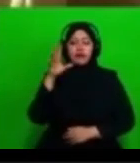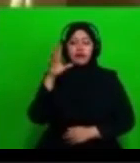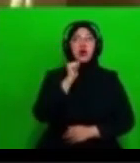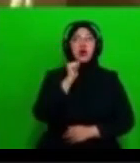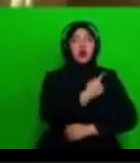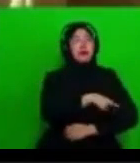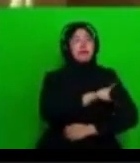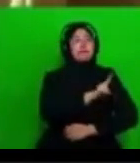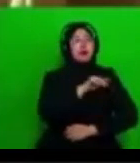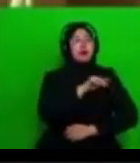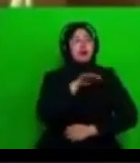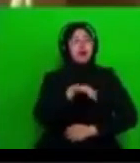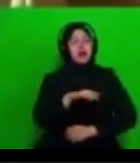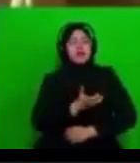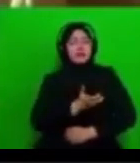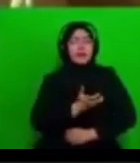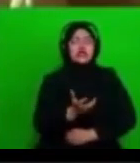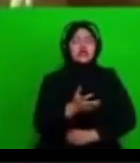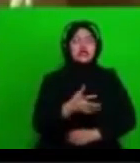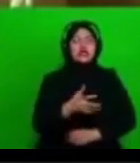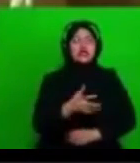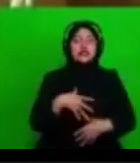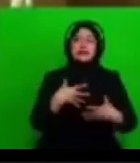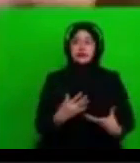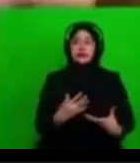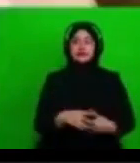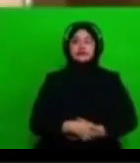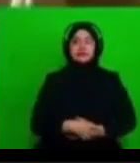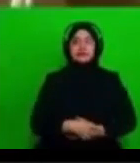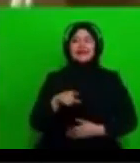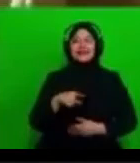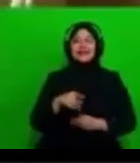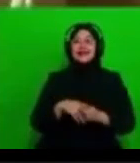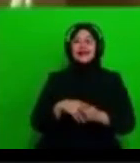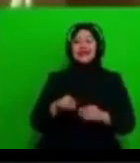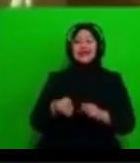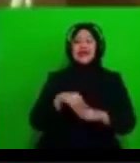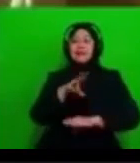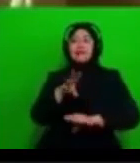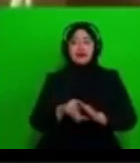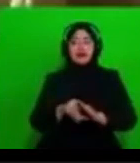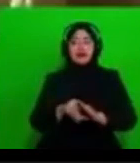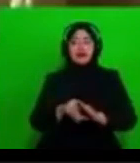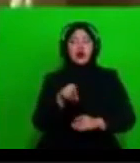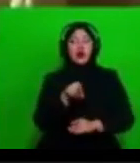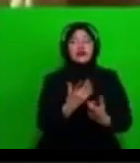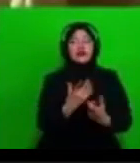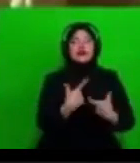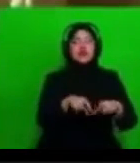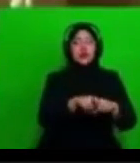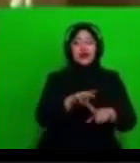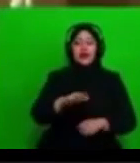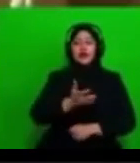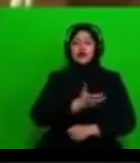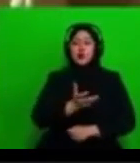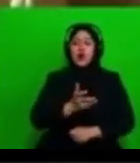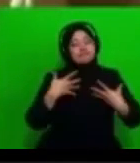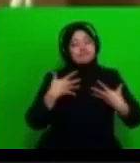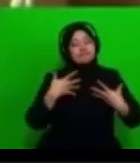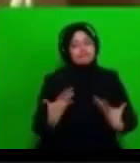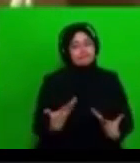kemudian ya anak itu ya di kursus ini tuh sehingga dia senang di dalam bidang itu, sehingga